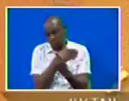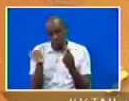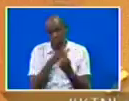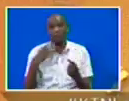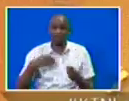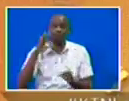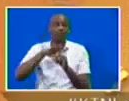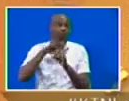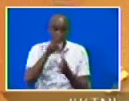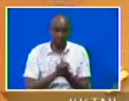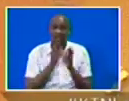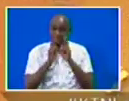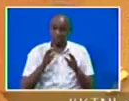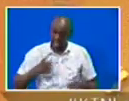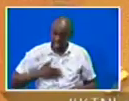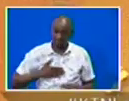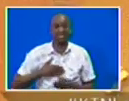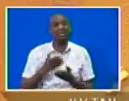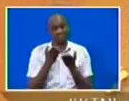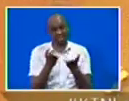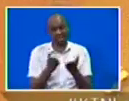kama anavyoripoti Chris Dhairu.